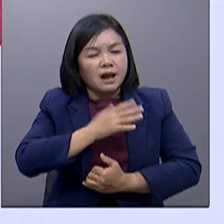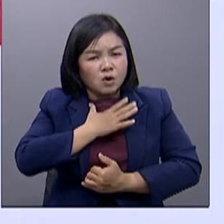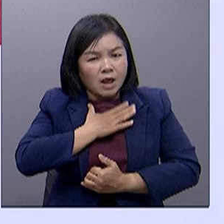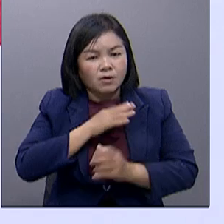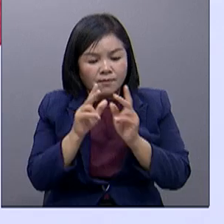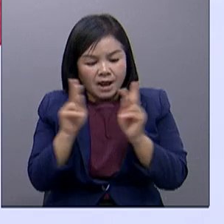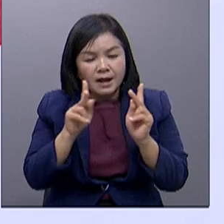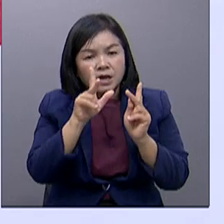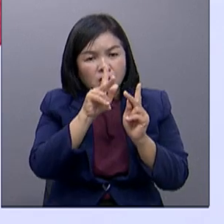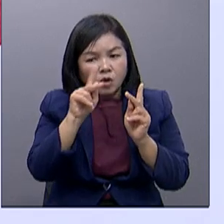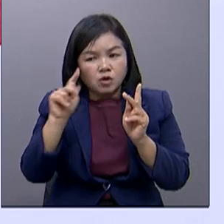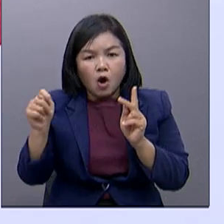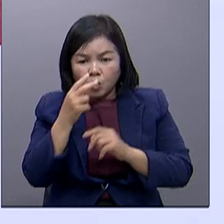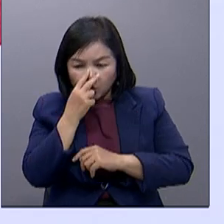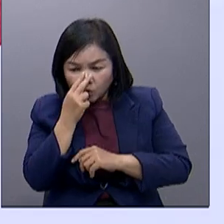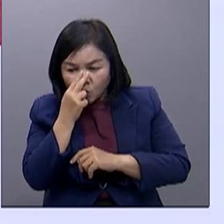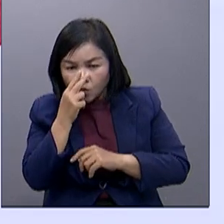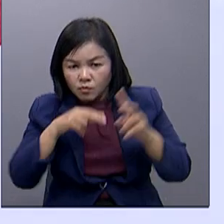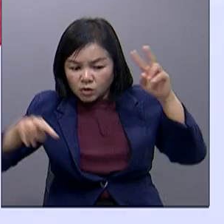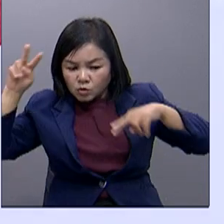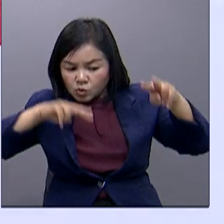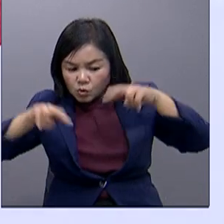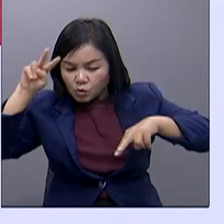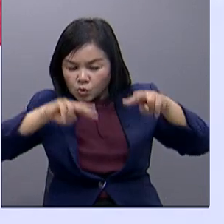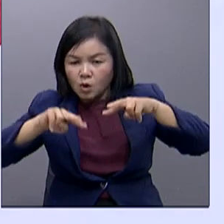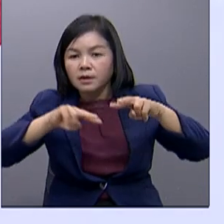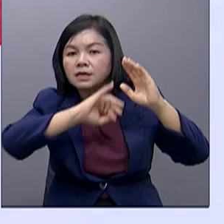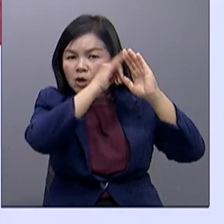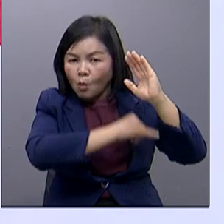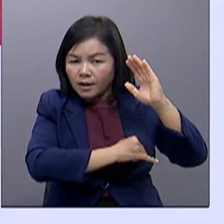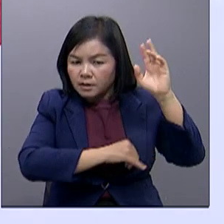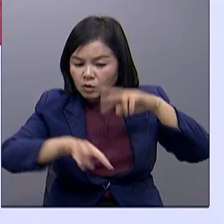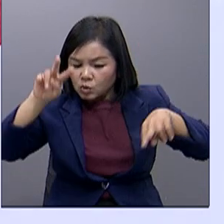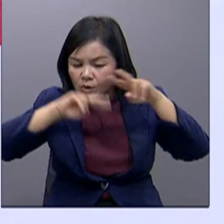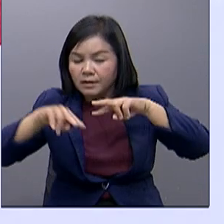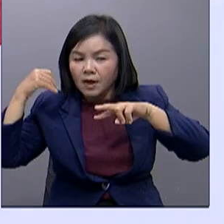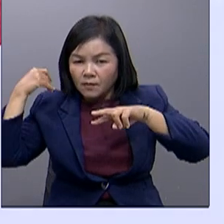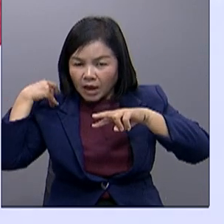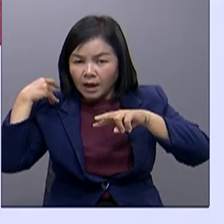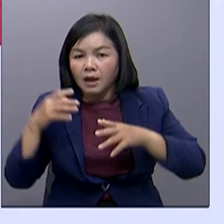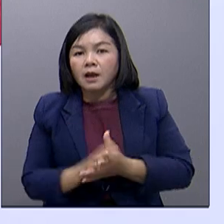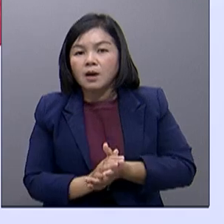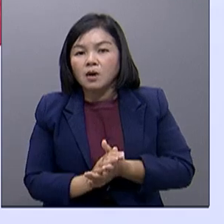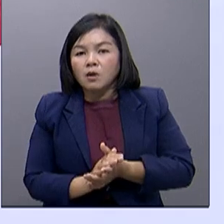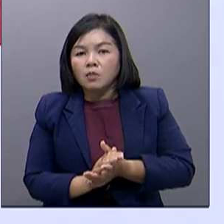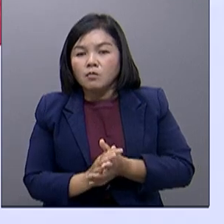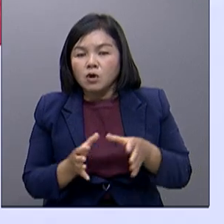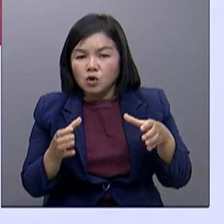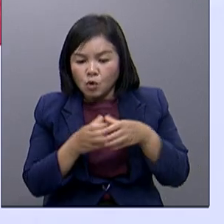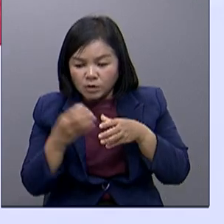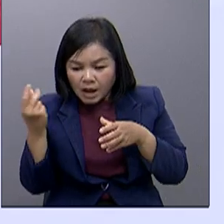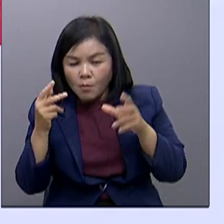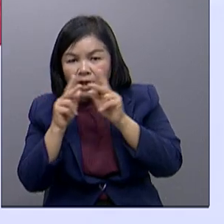กกตก็ไม่ได้นิ่งนอนใจนะกกตก็มีผู้ตรวจการเลือกตั้งเประจำจังหวัดนะครับมีชุดเคลื่อนที่เร็วนะครับมี